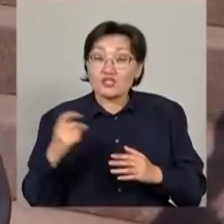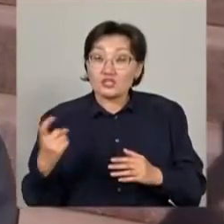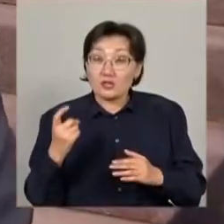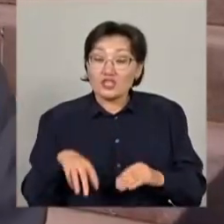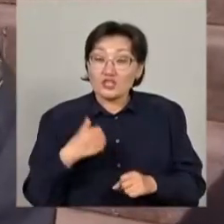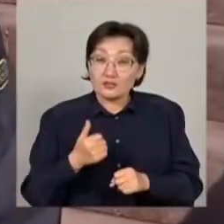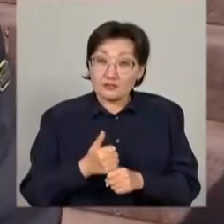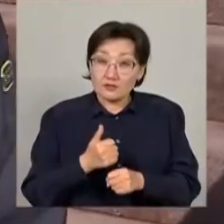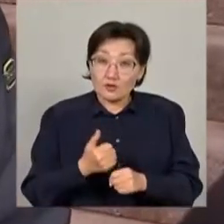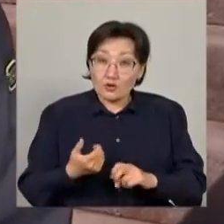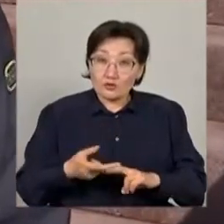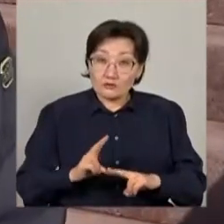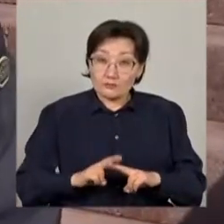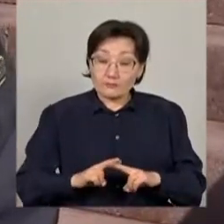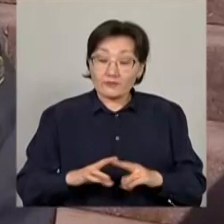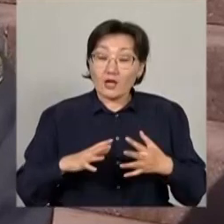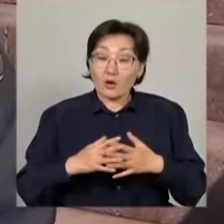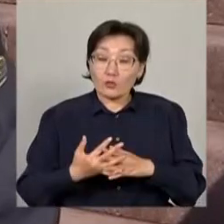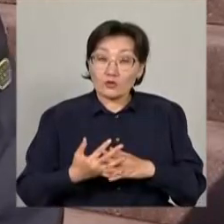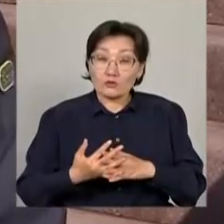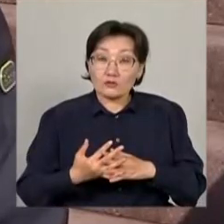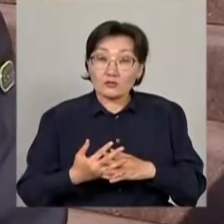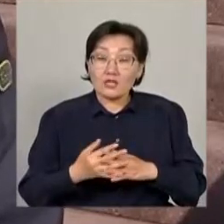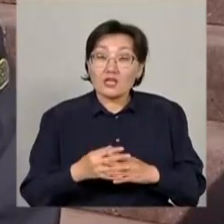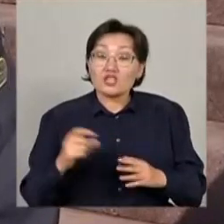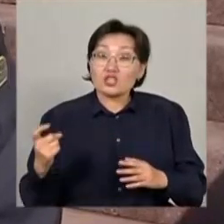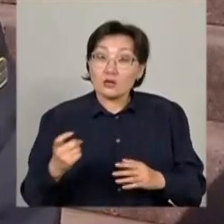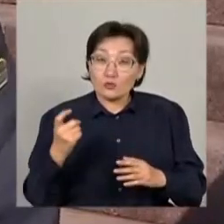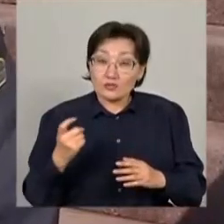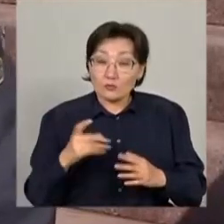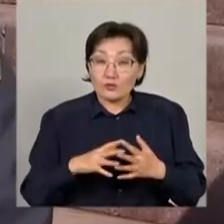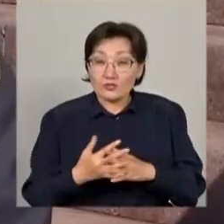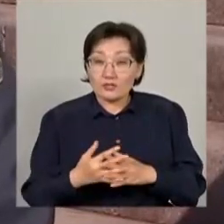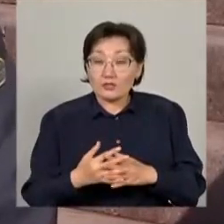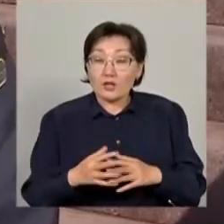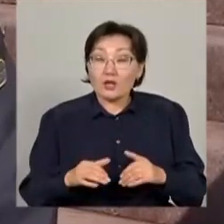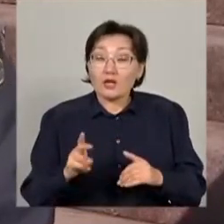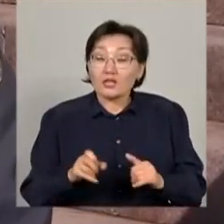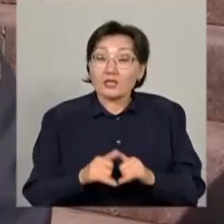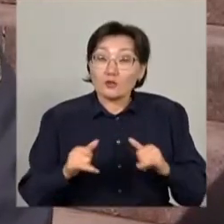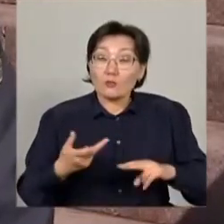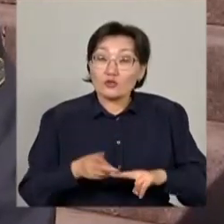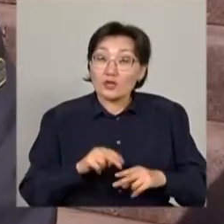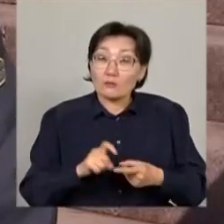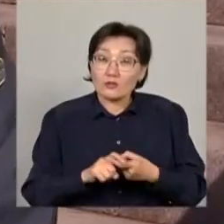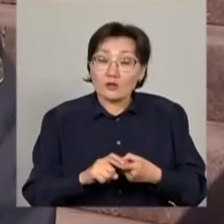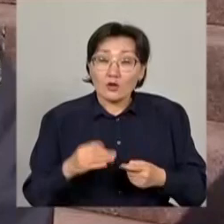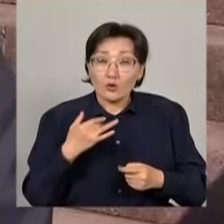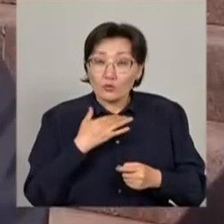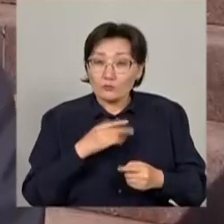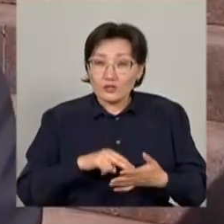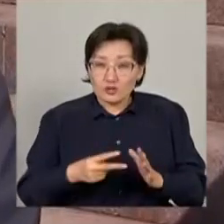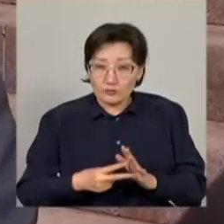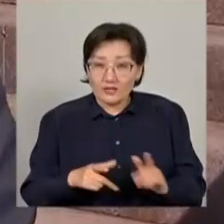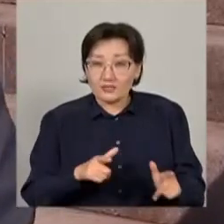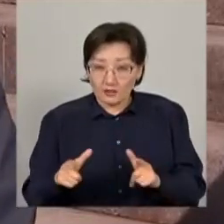осы ауыл шаруашылығы, ауылды қалай көтереміз, осының төңірегінде көп өзіміз алдымызға жоспар